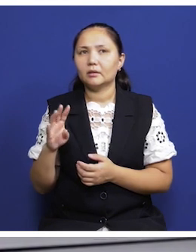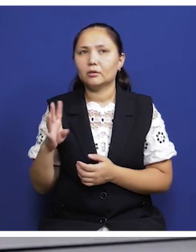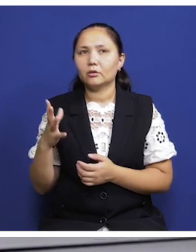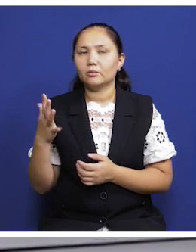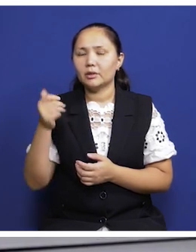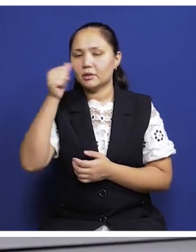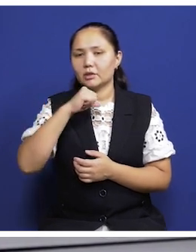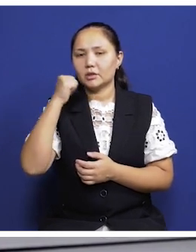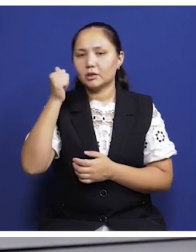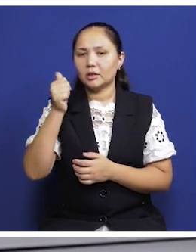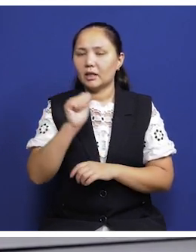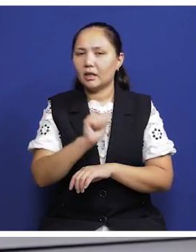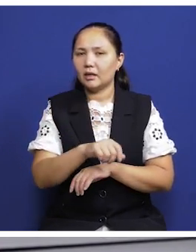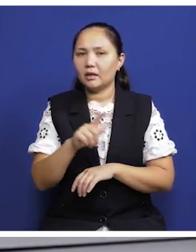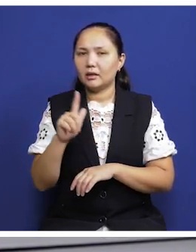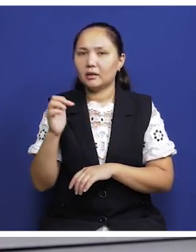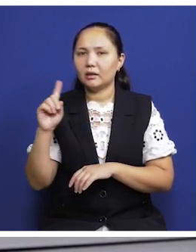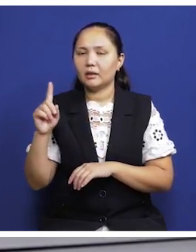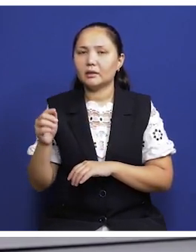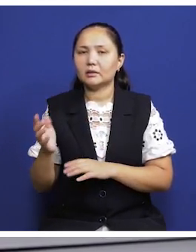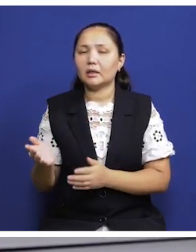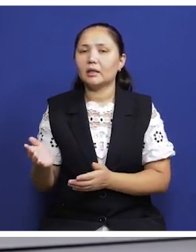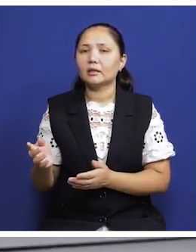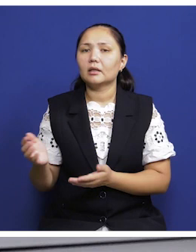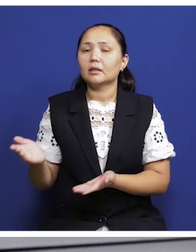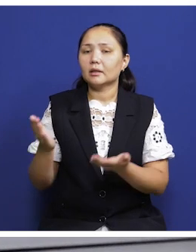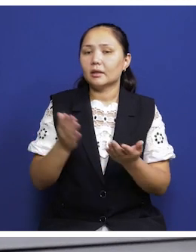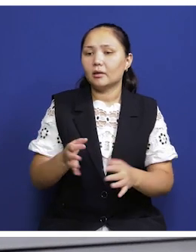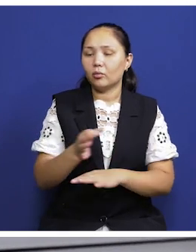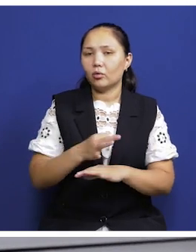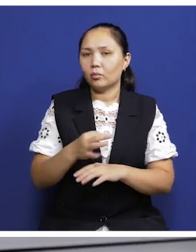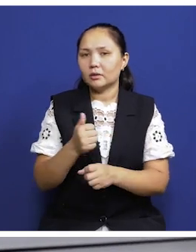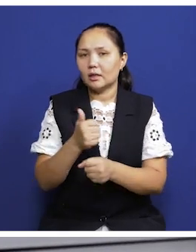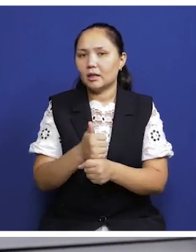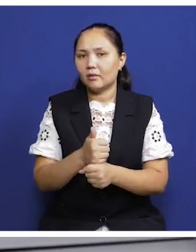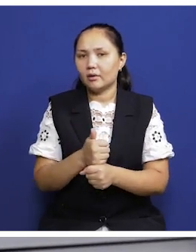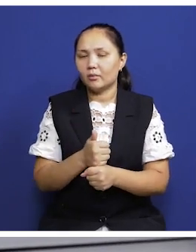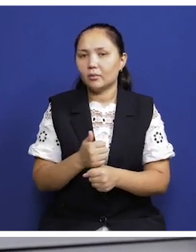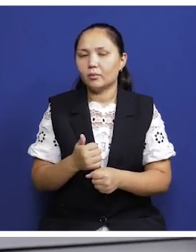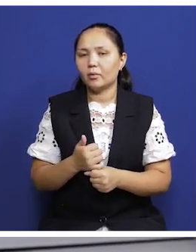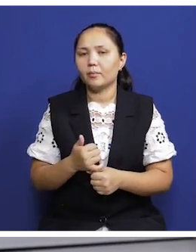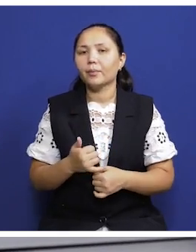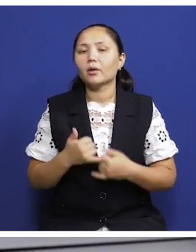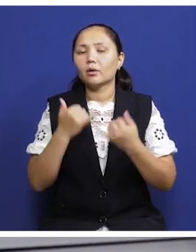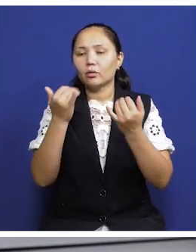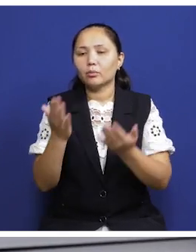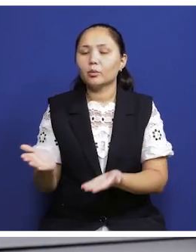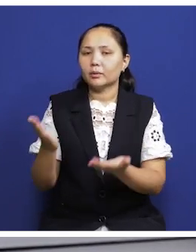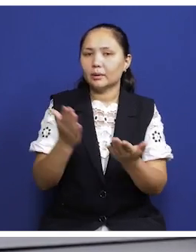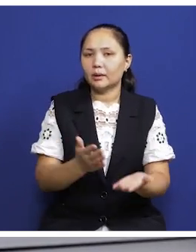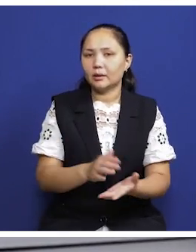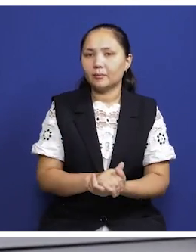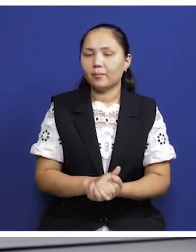газды сенің келуің біздің облысымызға, біздің Отырар ауданы үшін құтты болып келдің жаным. Ал